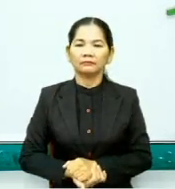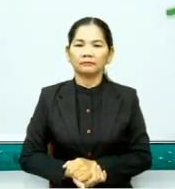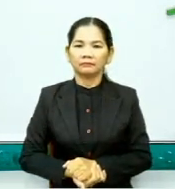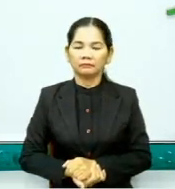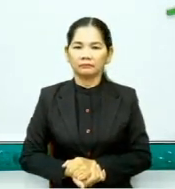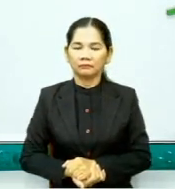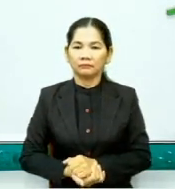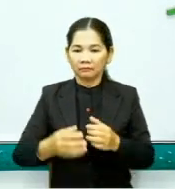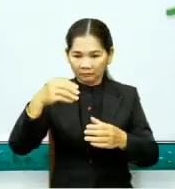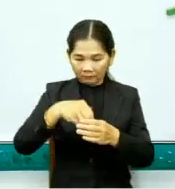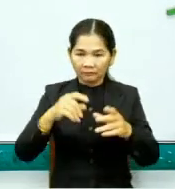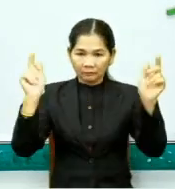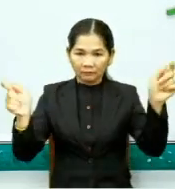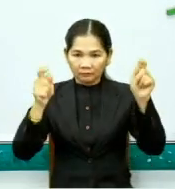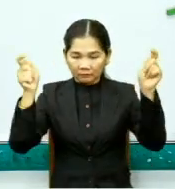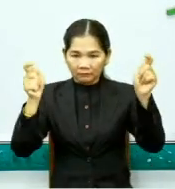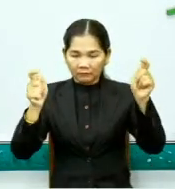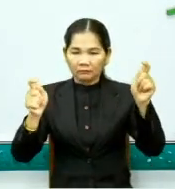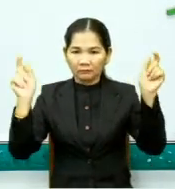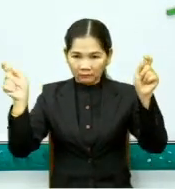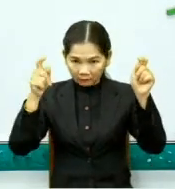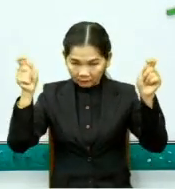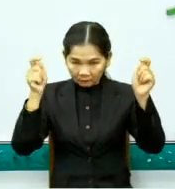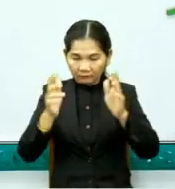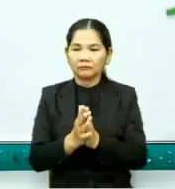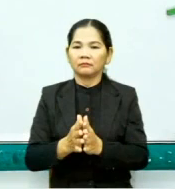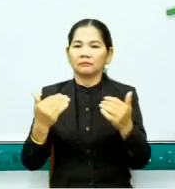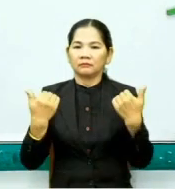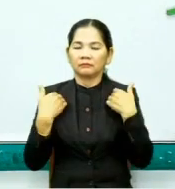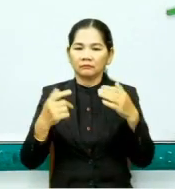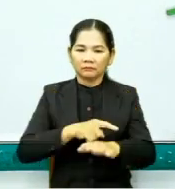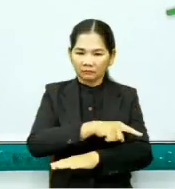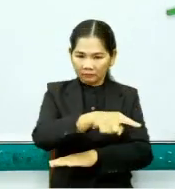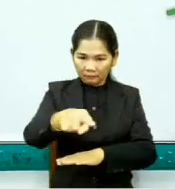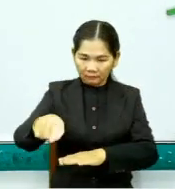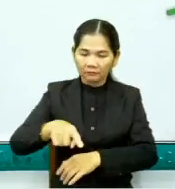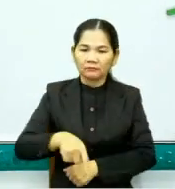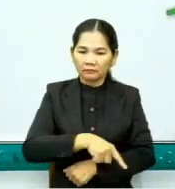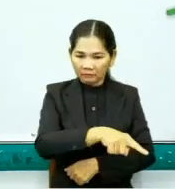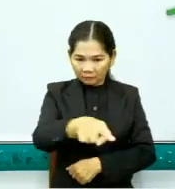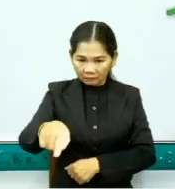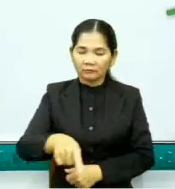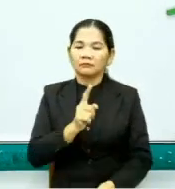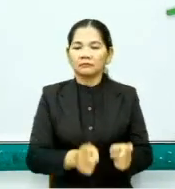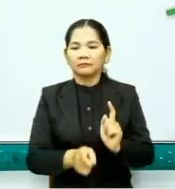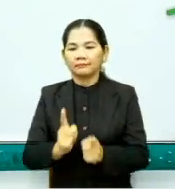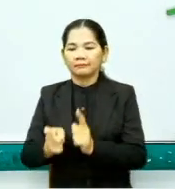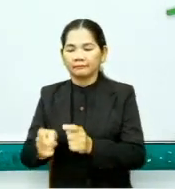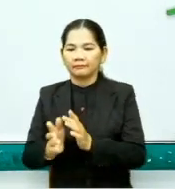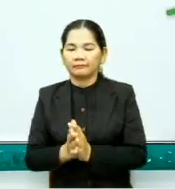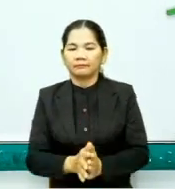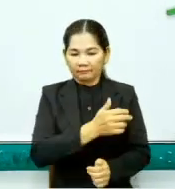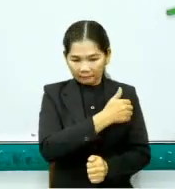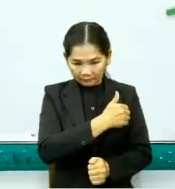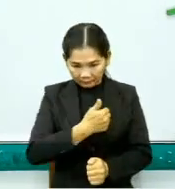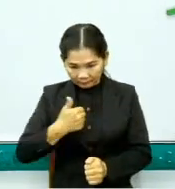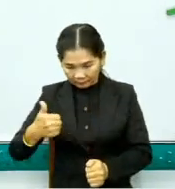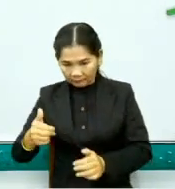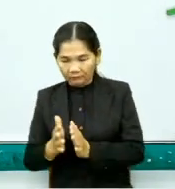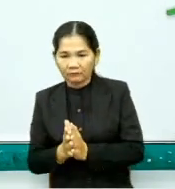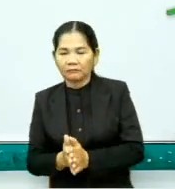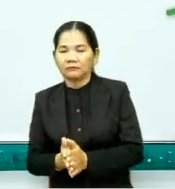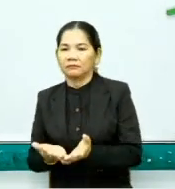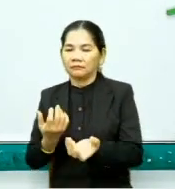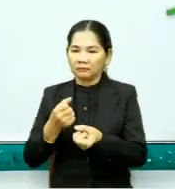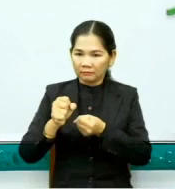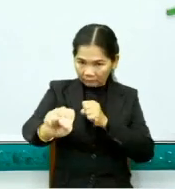nơi khăn nông bị thị bón ní miên ca pra cung đầm trấy cá xâm đánh các bắt côn